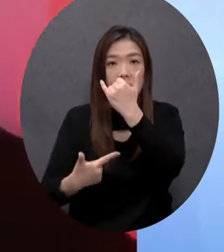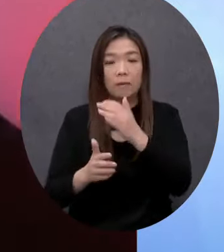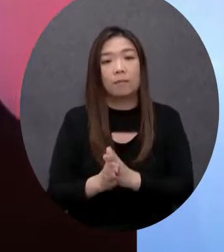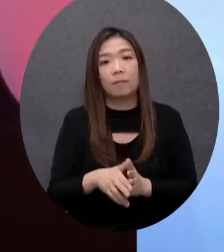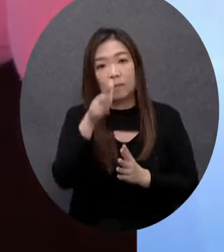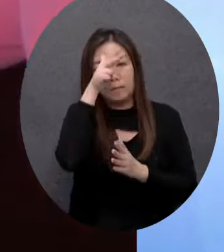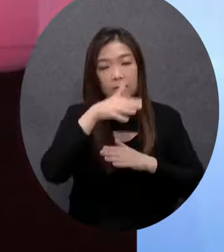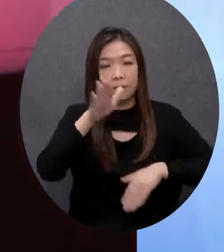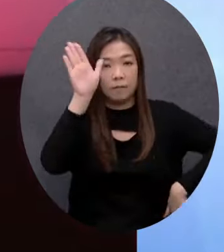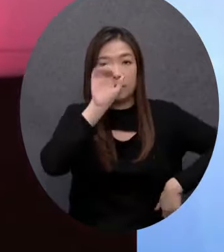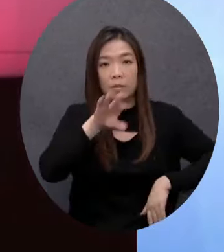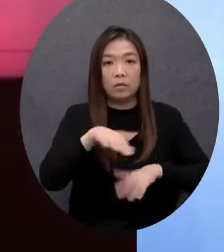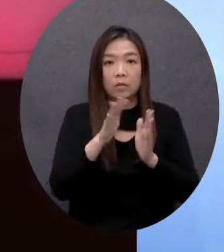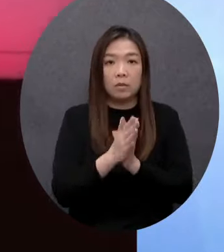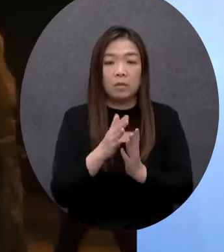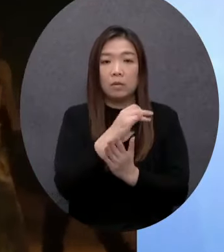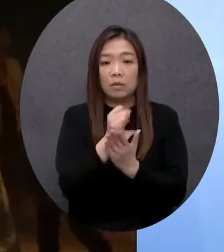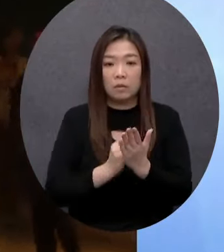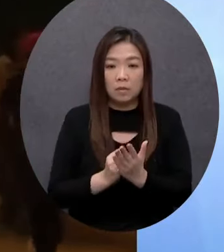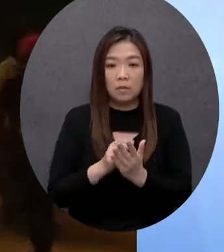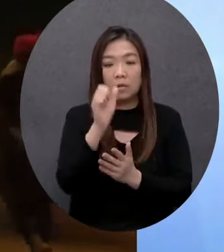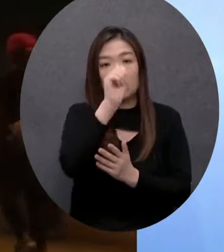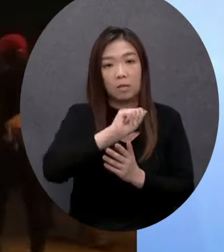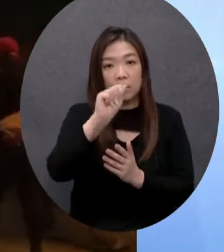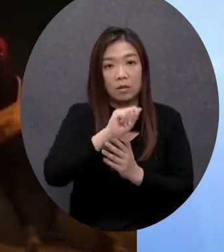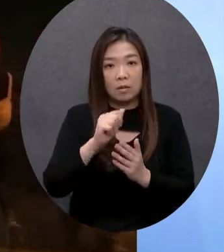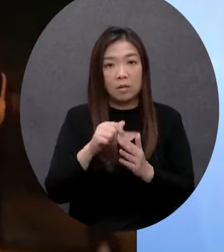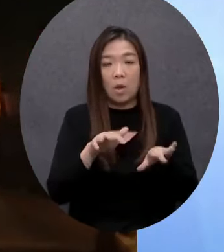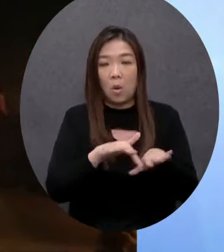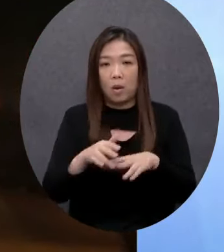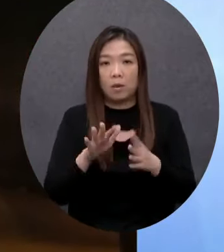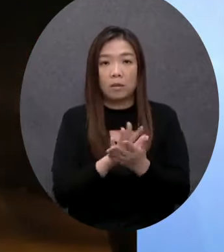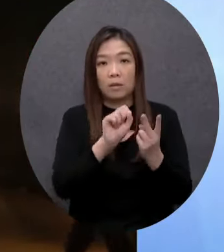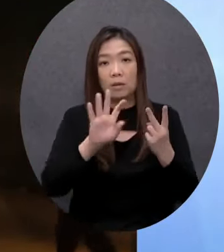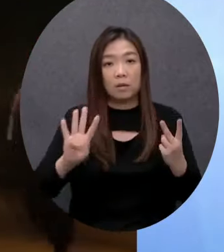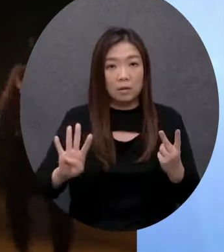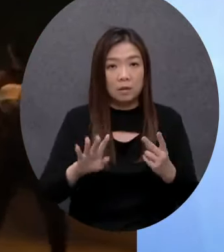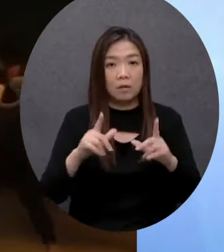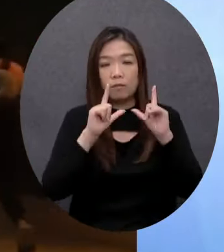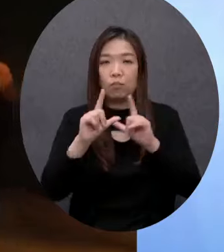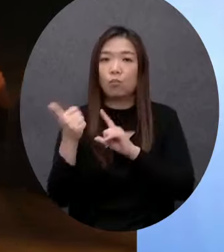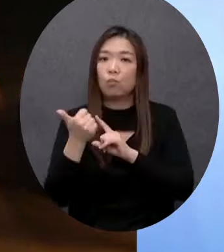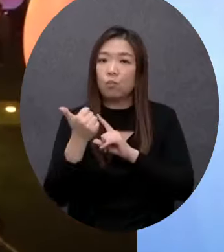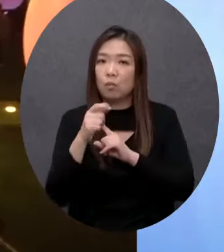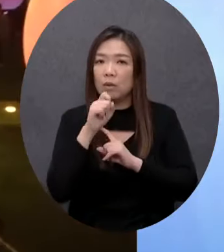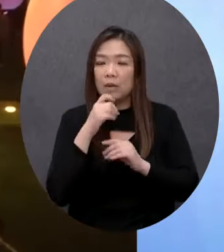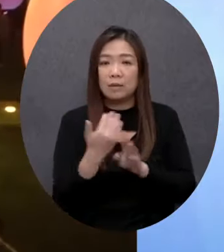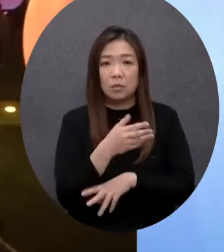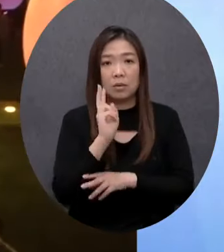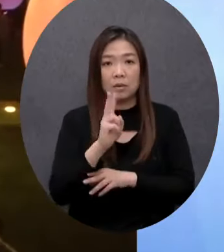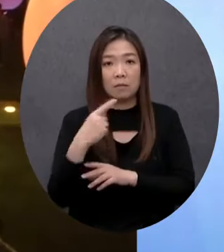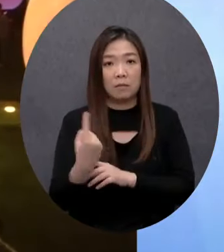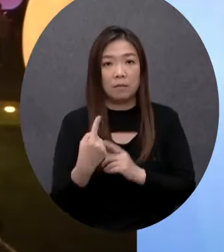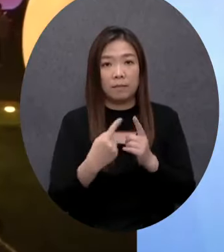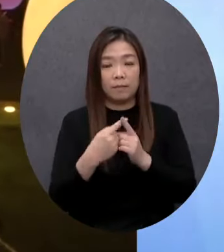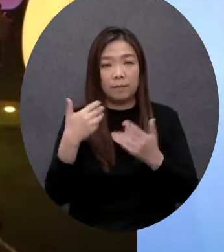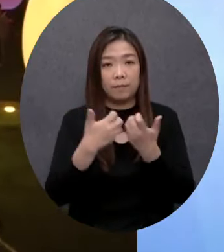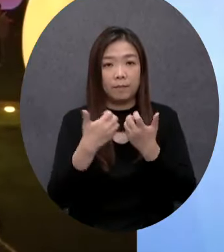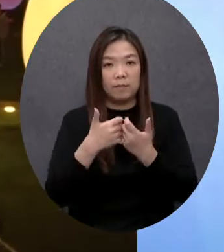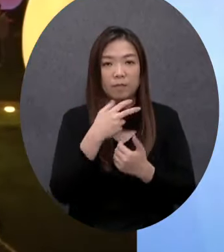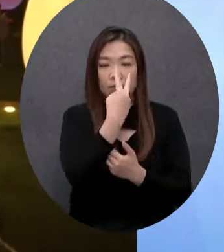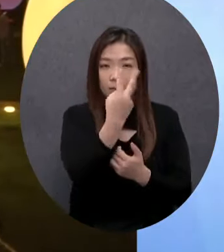文署表示，整个艺术艺维港2024活动反应热烈，已经录得超过200万人次参观，